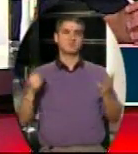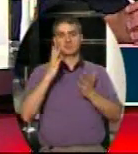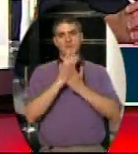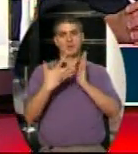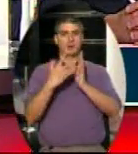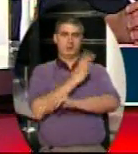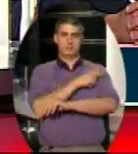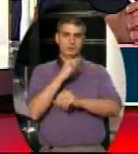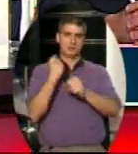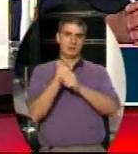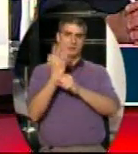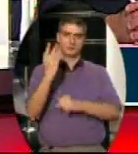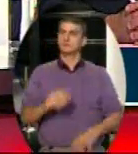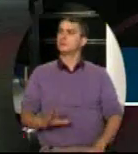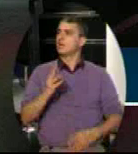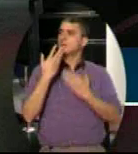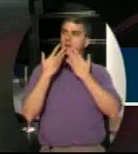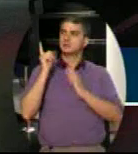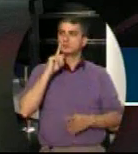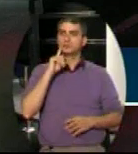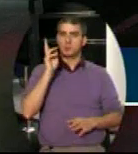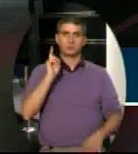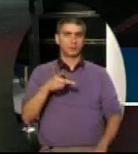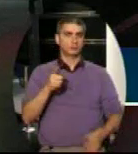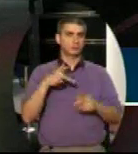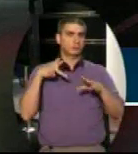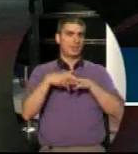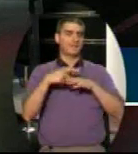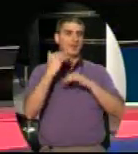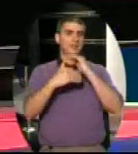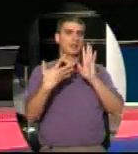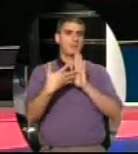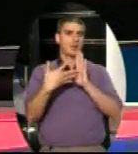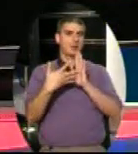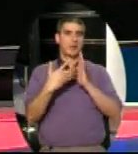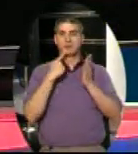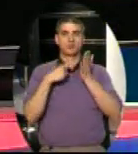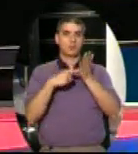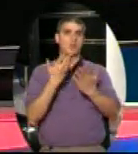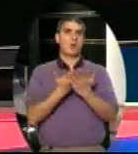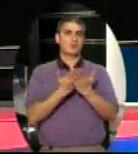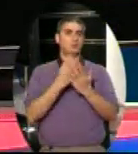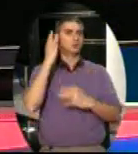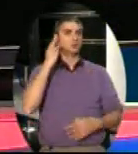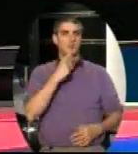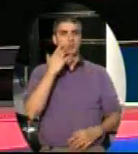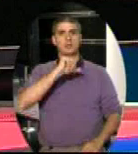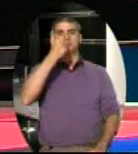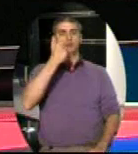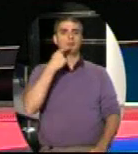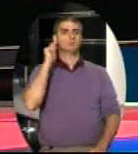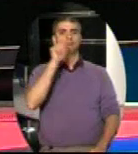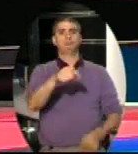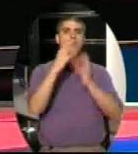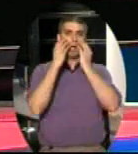חקירת משטרה צריכה לגלות. אוקיי, האם חשיפת השמות יש בה כדי לשבש עליכם חקירה? נניח העובדה ששלי יחימוביץ' הייתה הראשונה שהצביעה